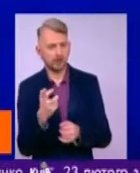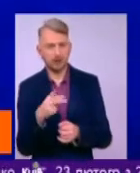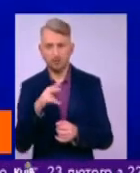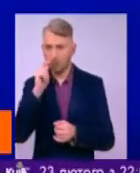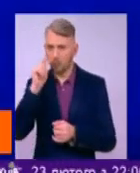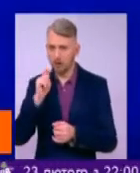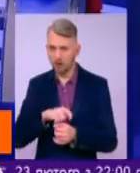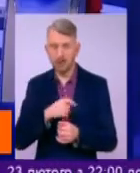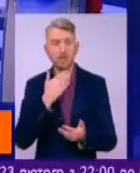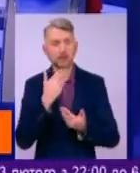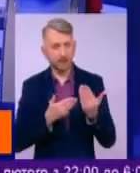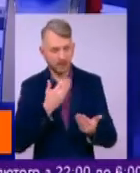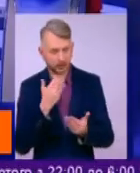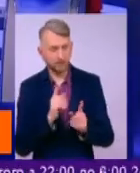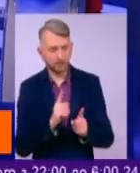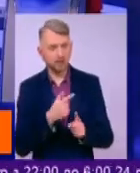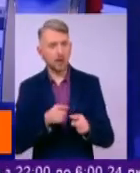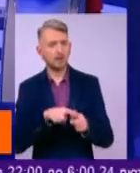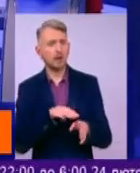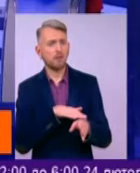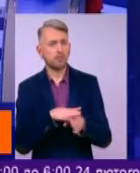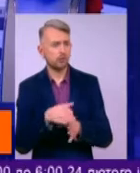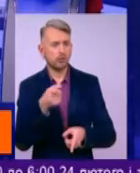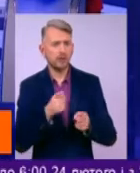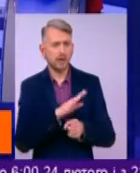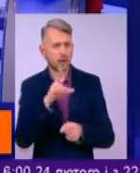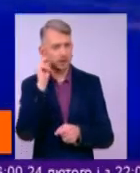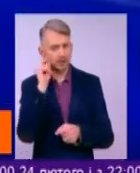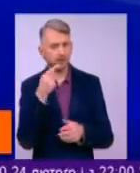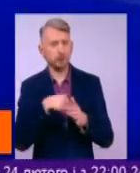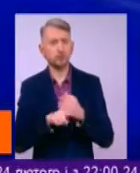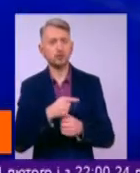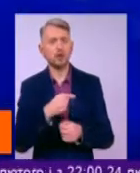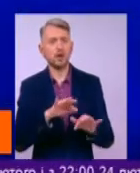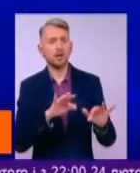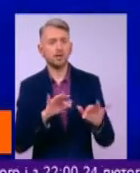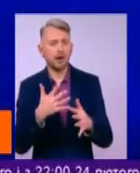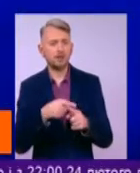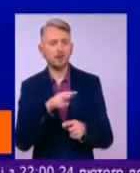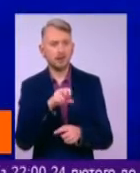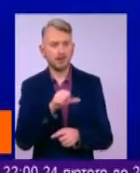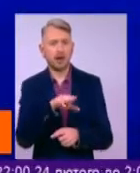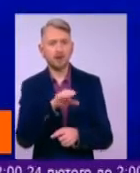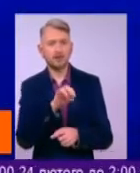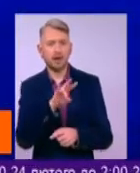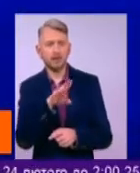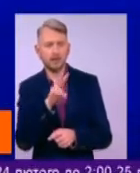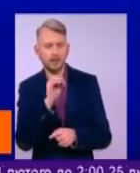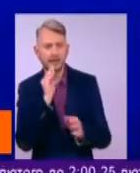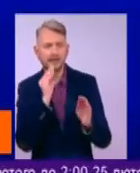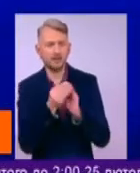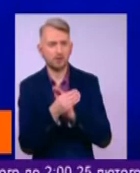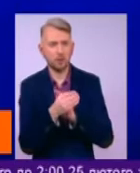Україні. Звернень. По Україні, да. Але це абсолютно нереальні цифри, тому що явище латентне. Я не можу це